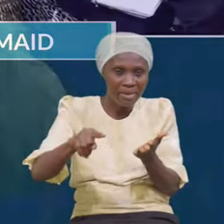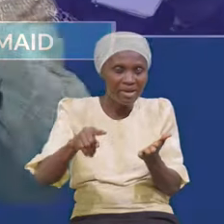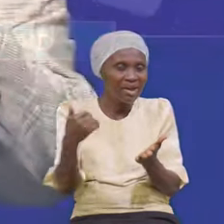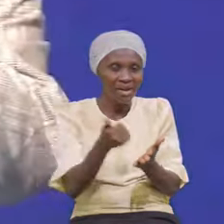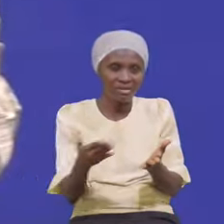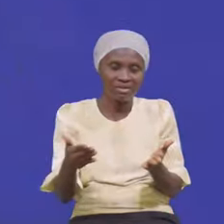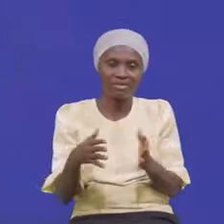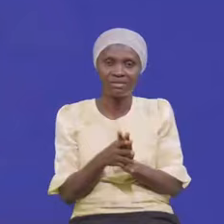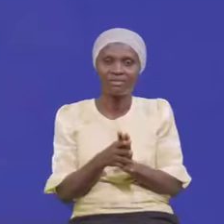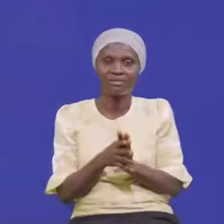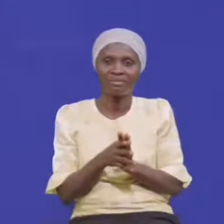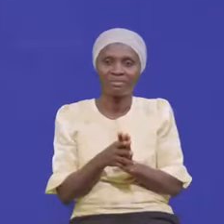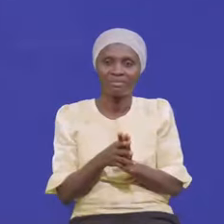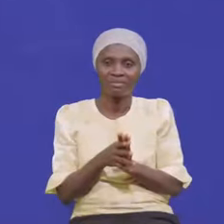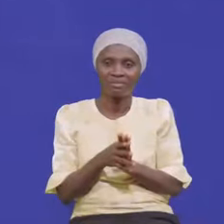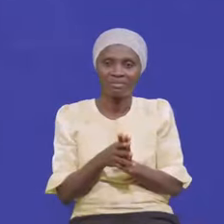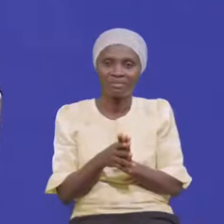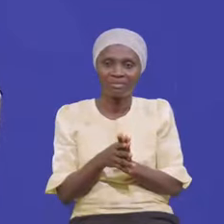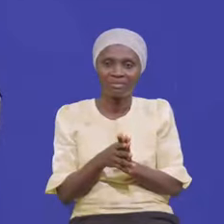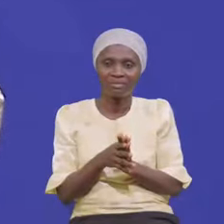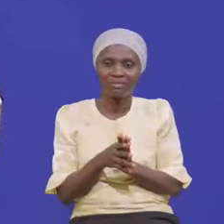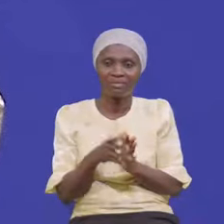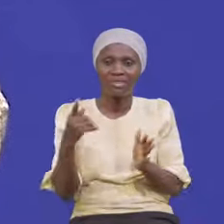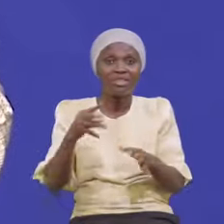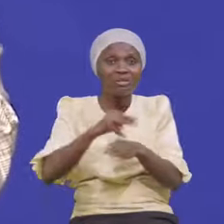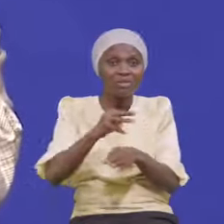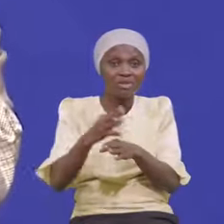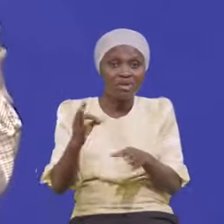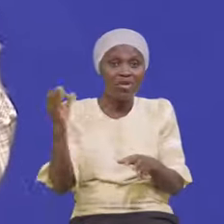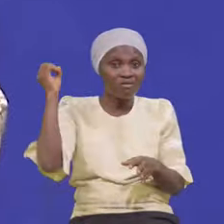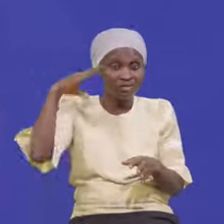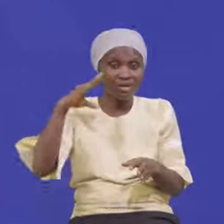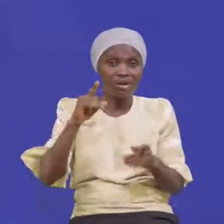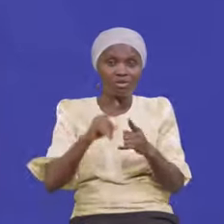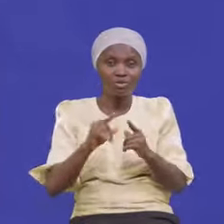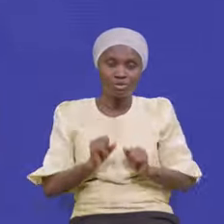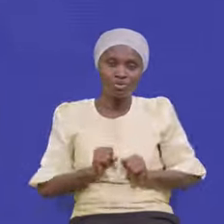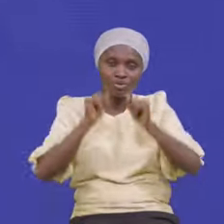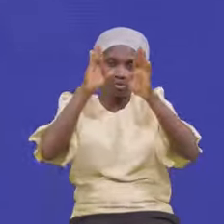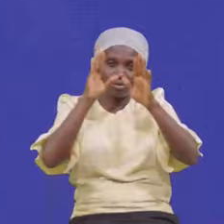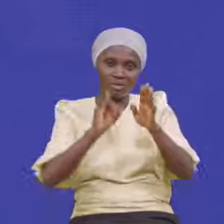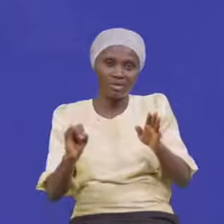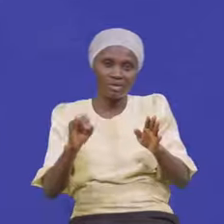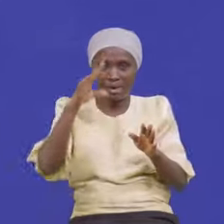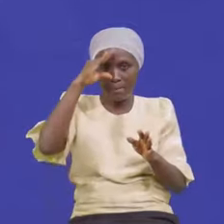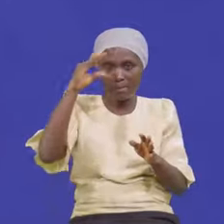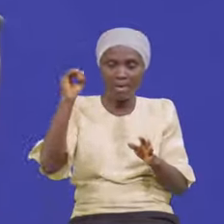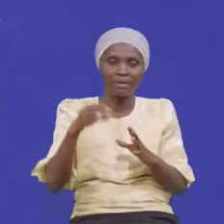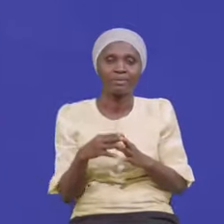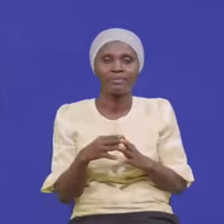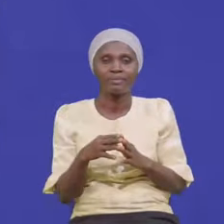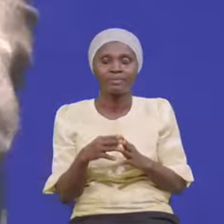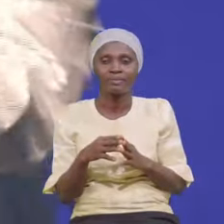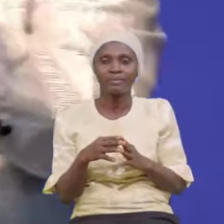anything. ఏదియు చెల్లించకుండానే. The ministry of grace to surrendering man. తనకు తాను దేవునికి